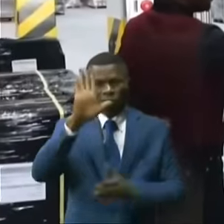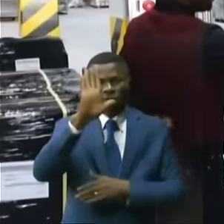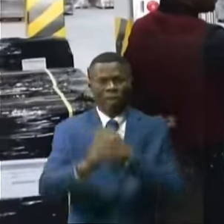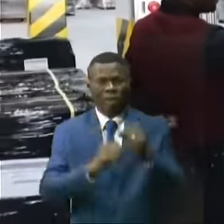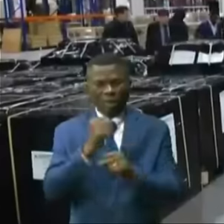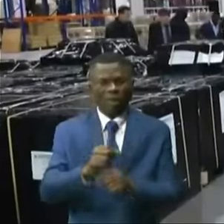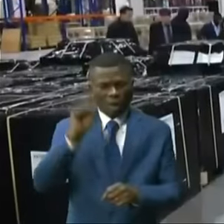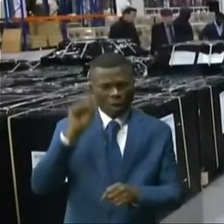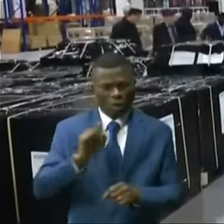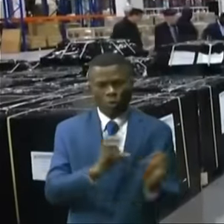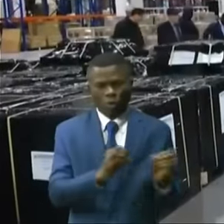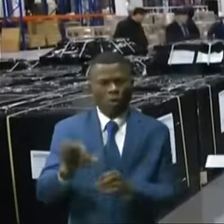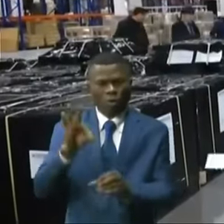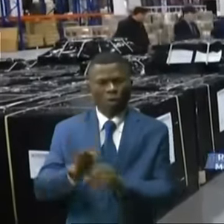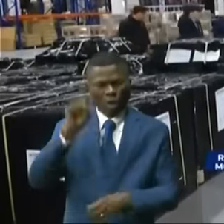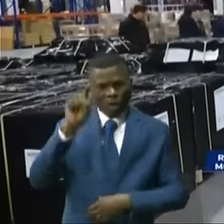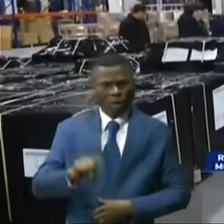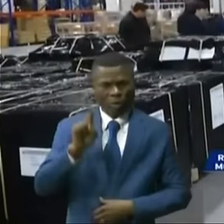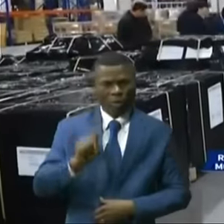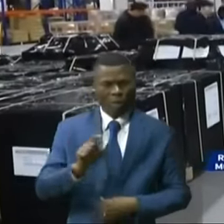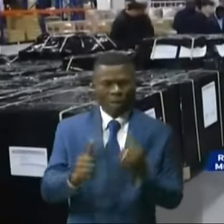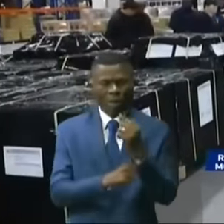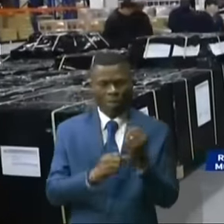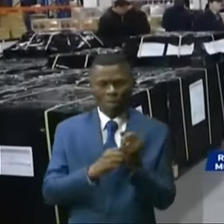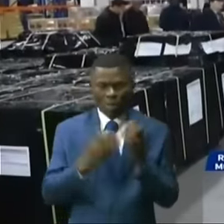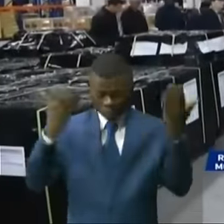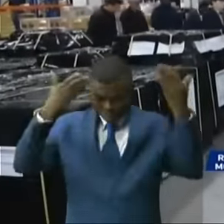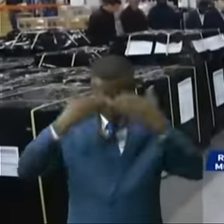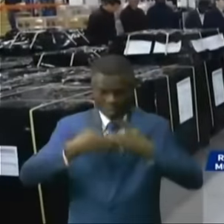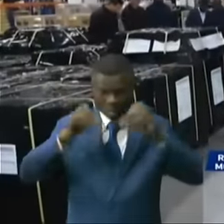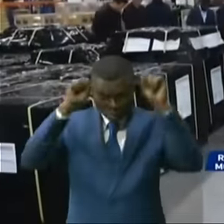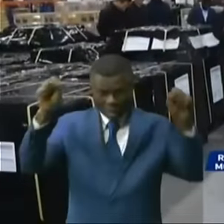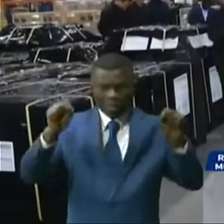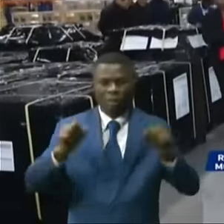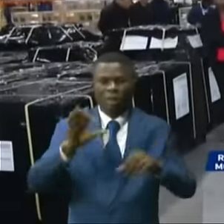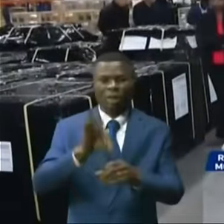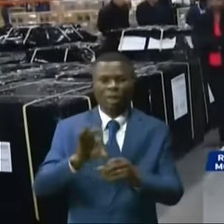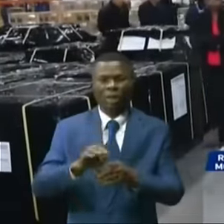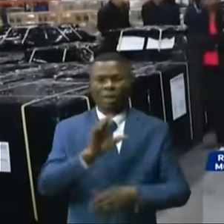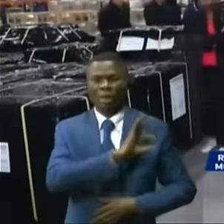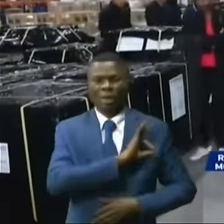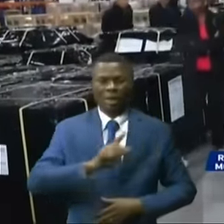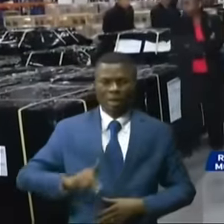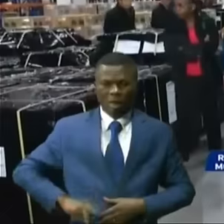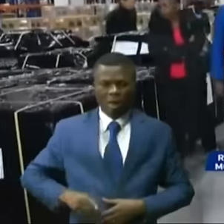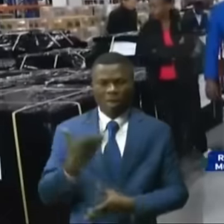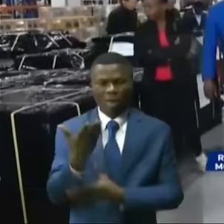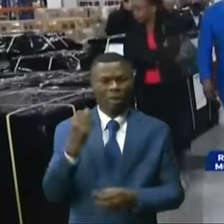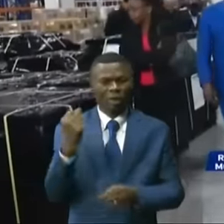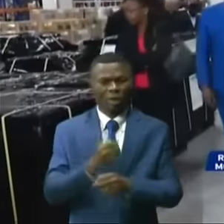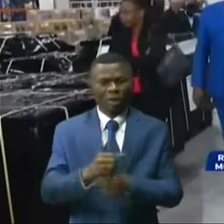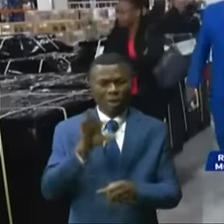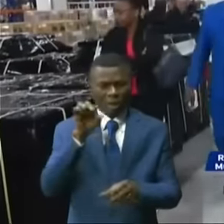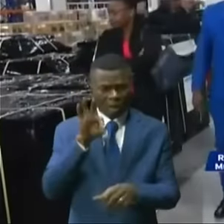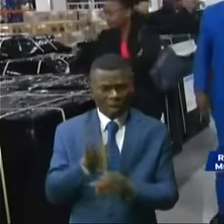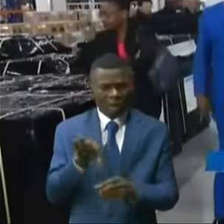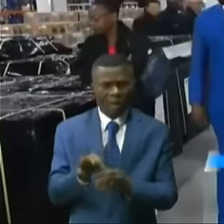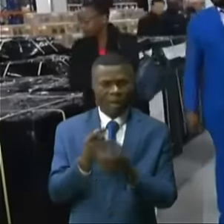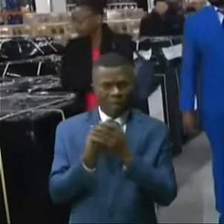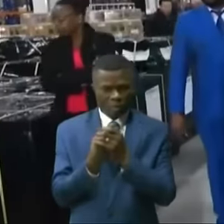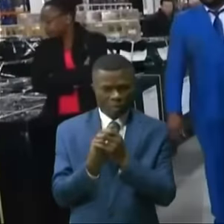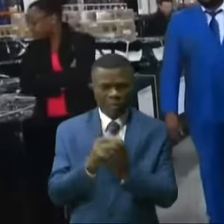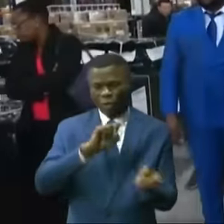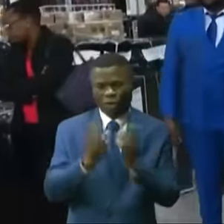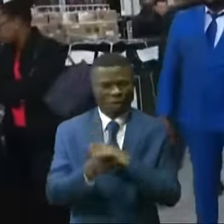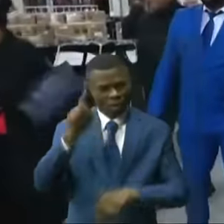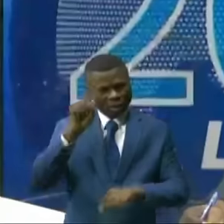avons des élections à ceux qui continuent à rêver le président Dené Kadim Kazadi les invite au travail car les élections sont